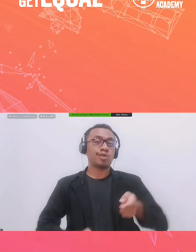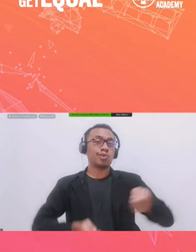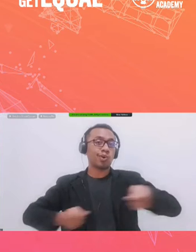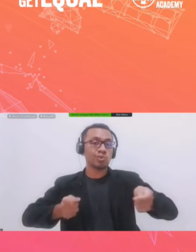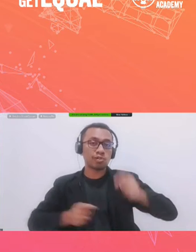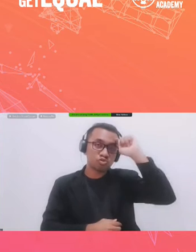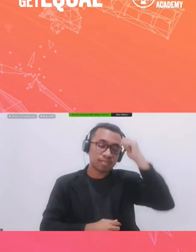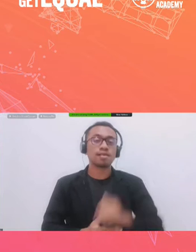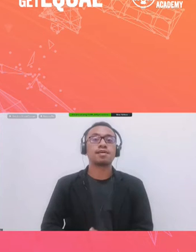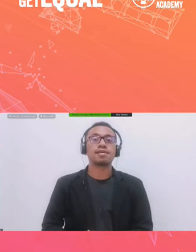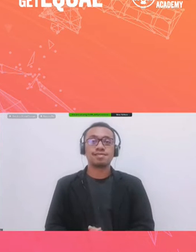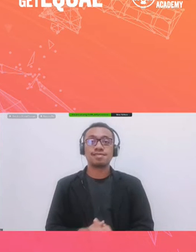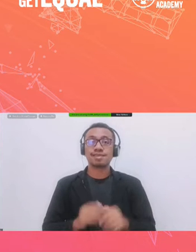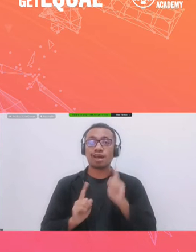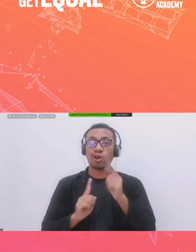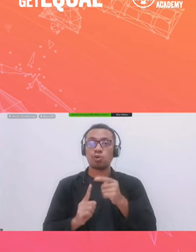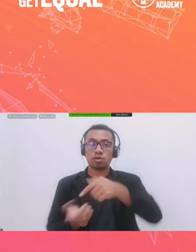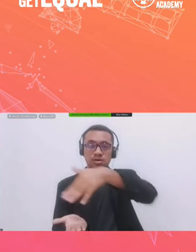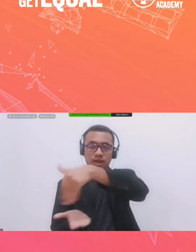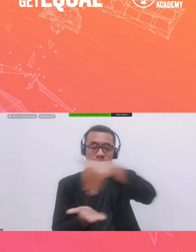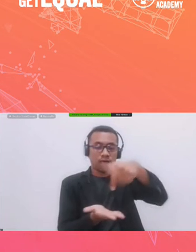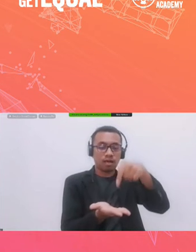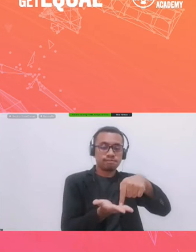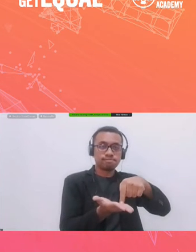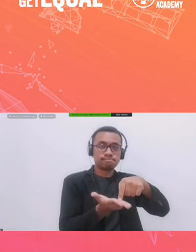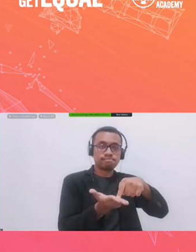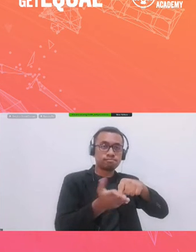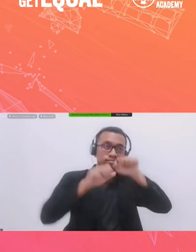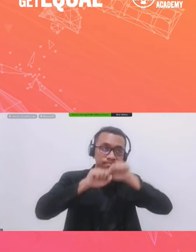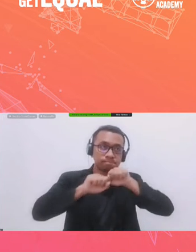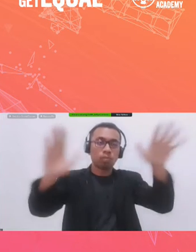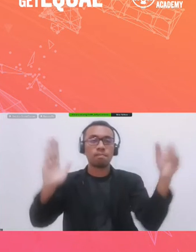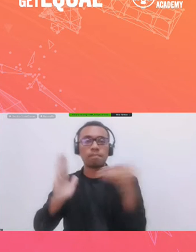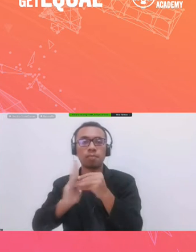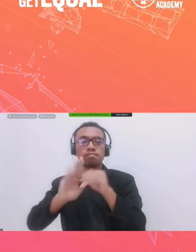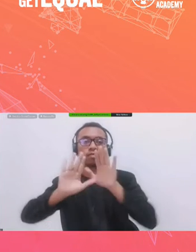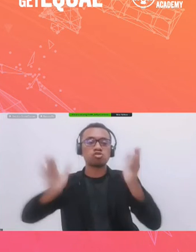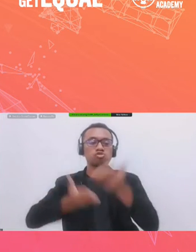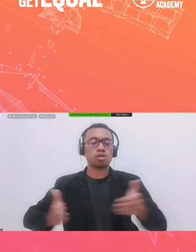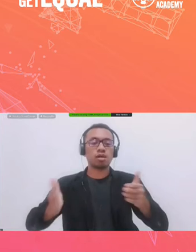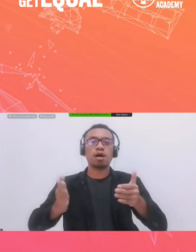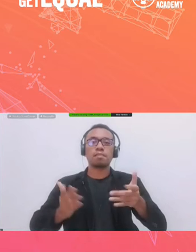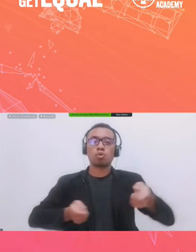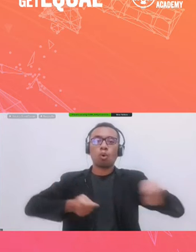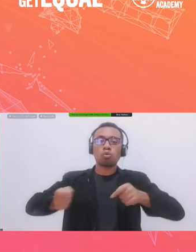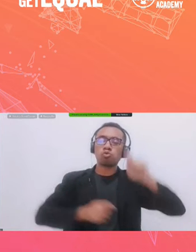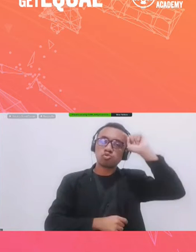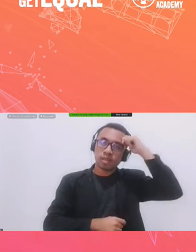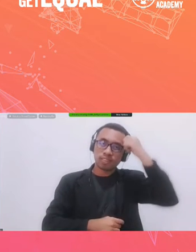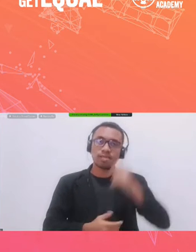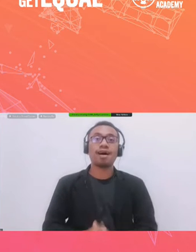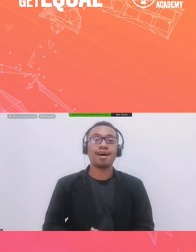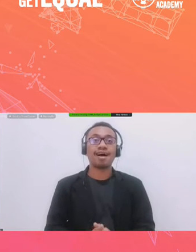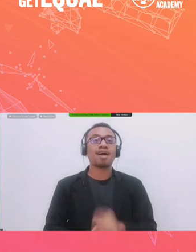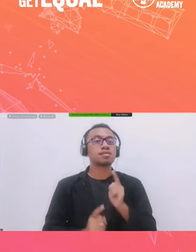online, data informasi sudah tersebar dan sulit dikontrol. Terutama di negara-negara yang belum ada mekanisme